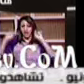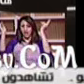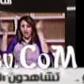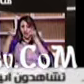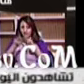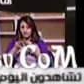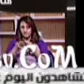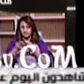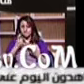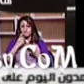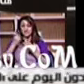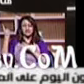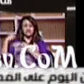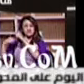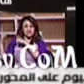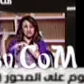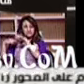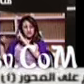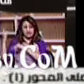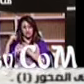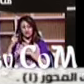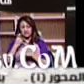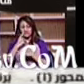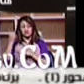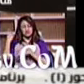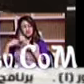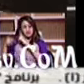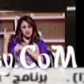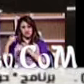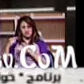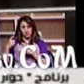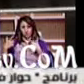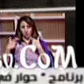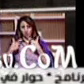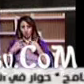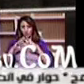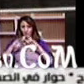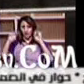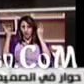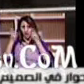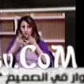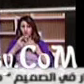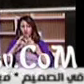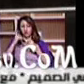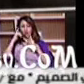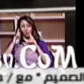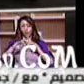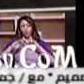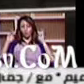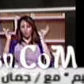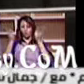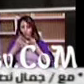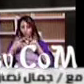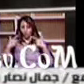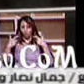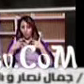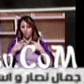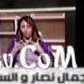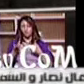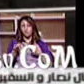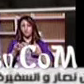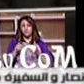عبر مئات السنين وعشرات السنين وحروب حروب عالميه وحروب داخليه وحروب اهليهم حروق طائفيه وغير